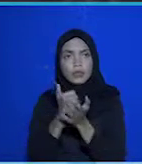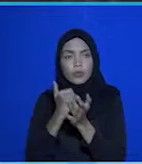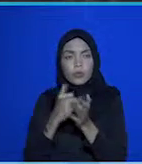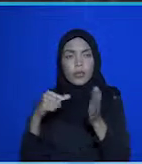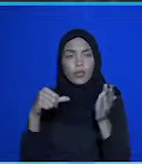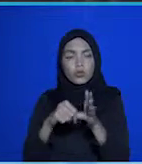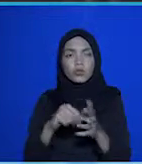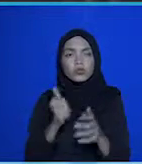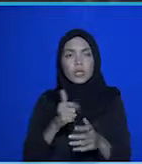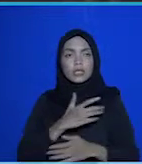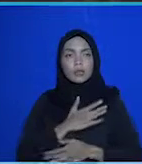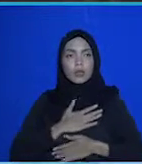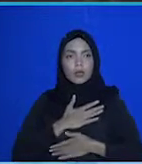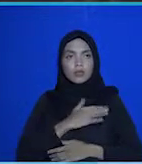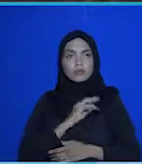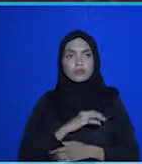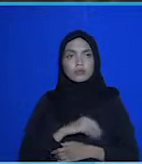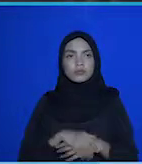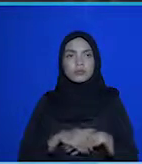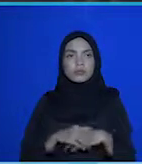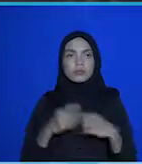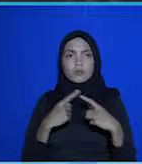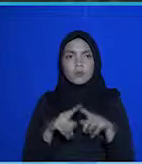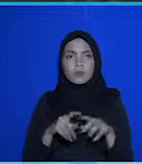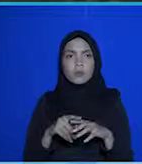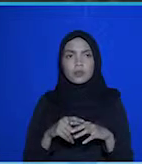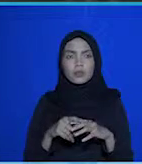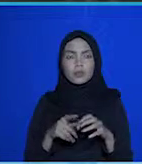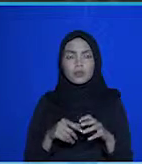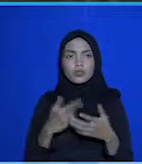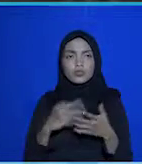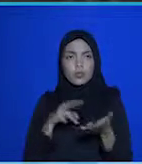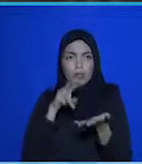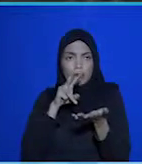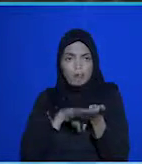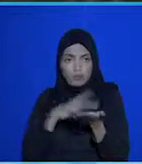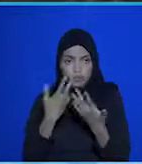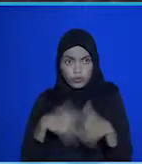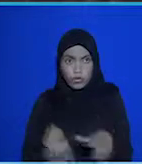bisa tersampaikan. Nah, masalah seumpama nanti setelah kami melakukan identifikasi